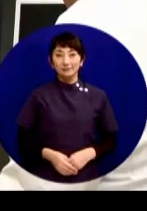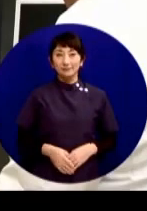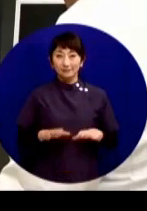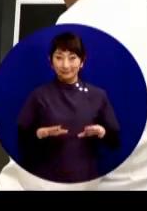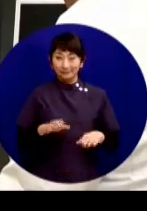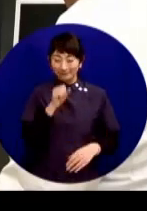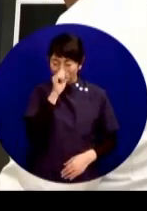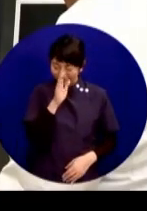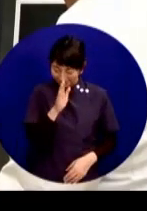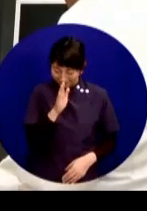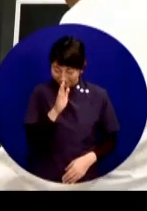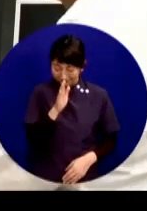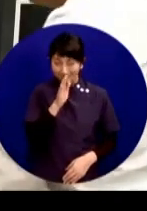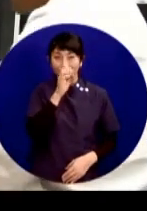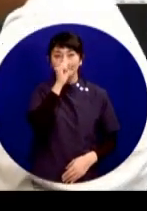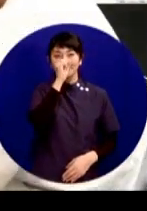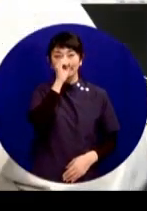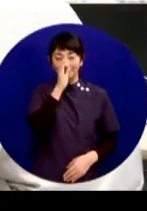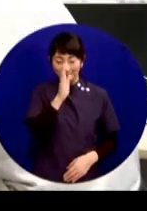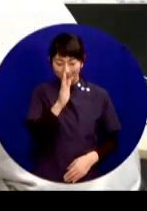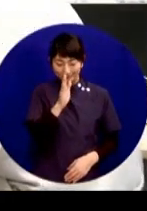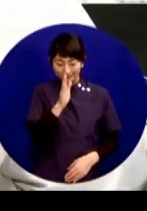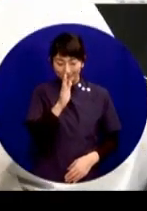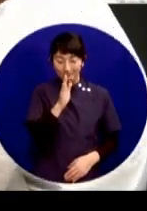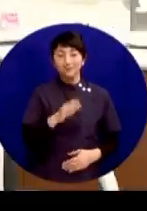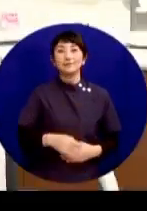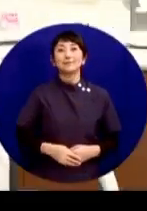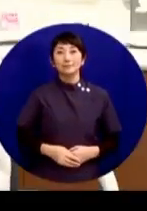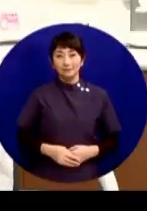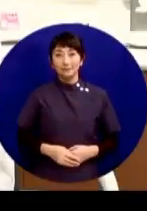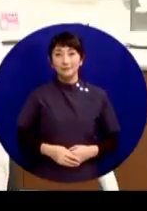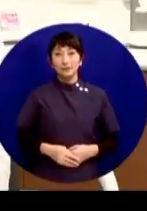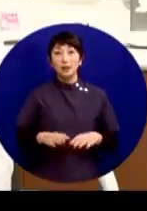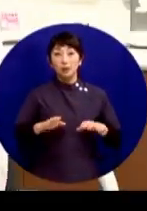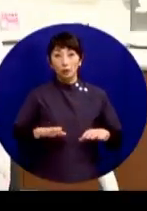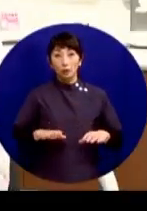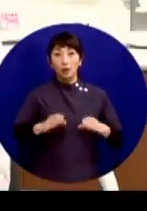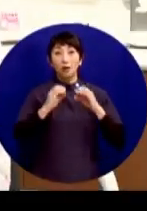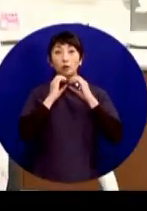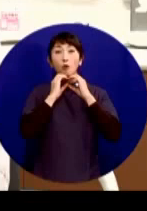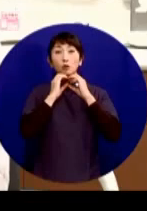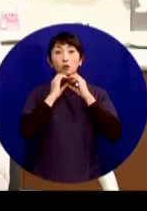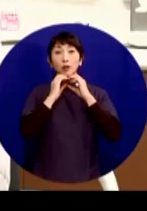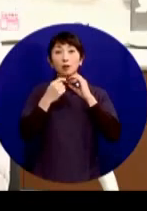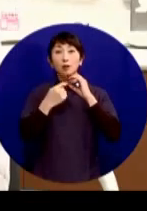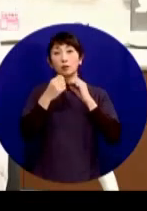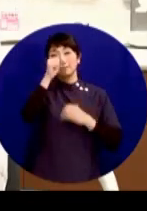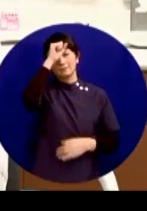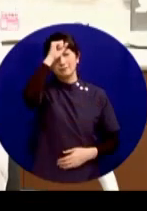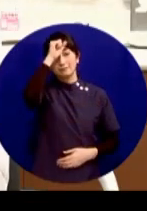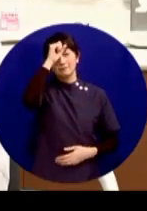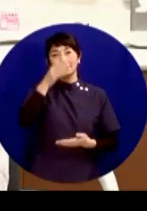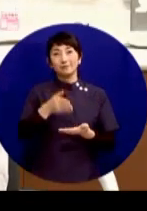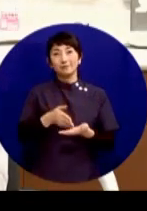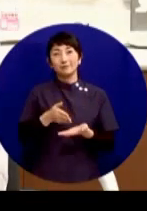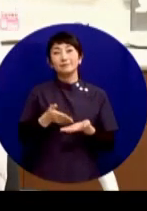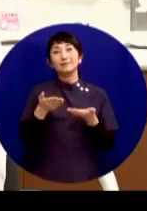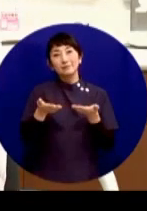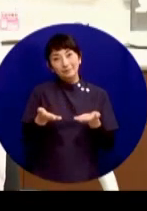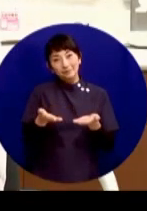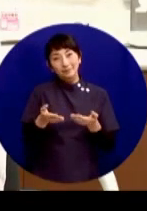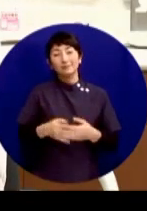先生、今日はよろしくお願いします。 よろしくお願いします。今日は甲状腺の病気についてお話しします。